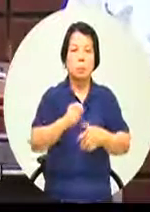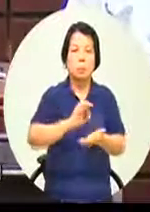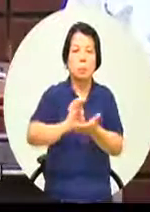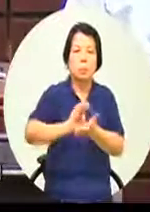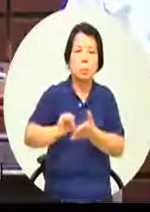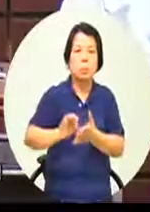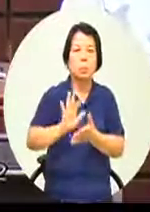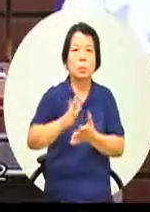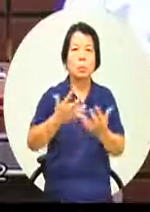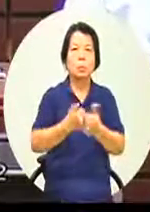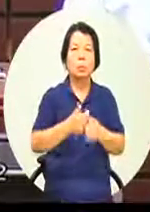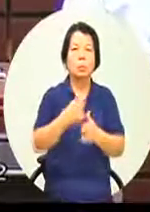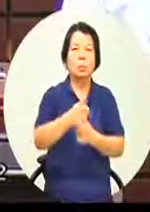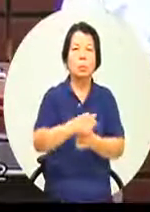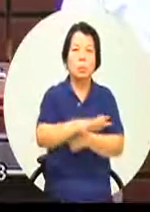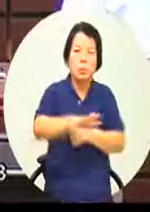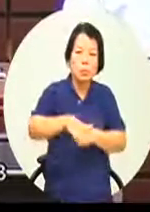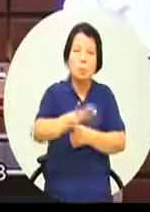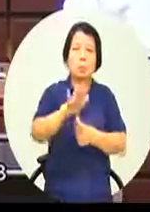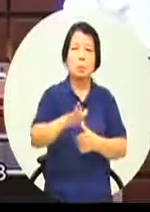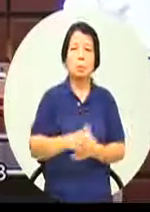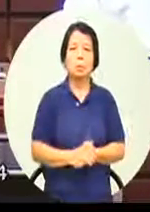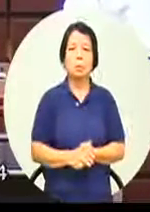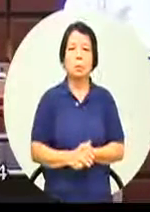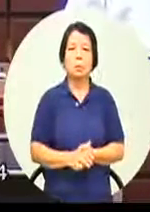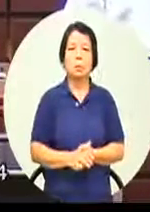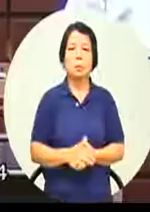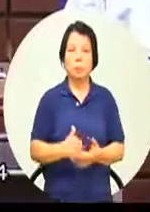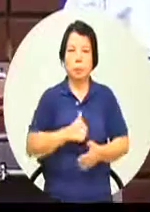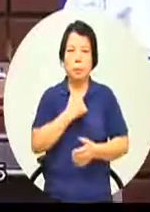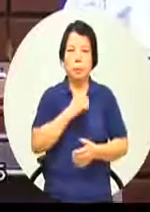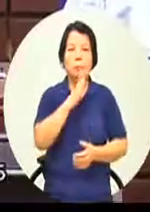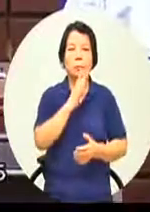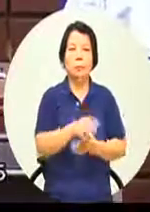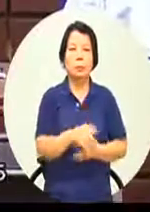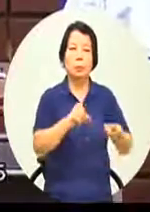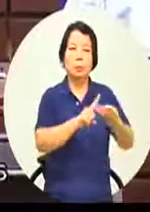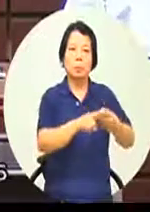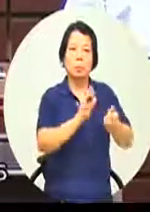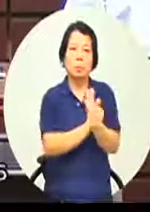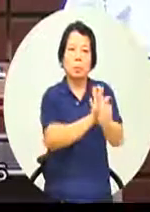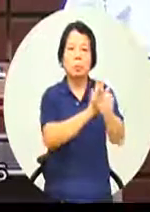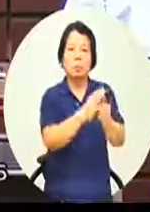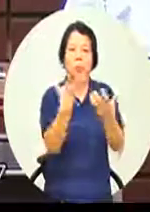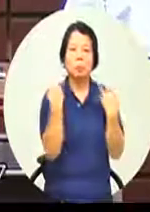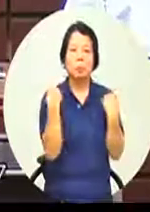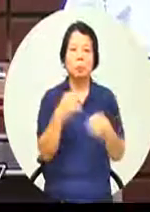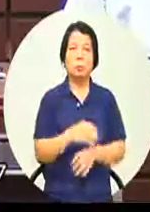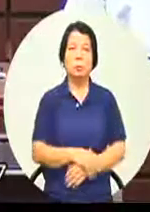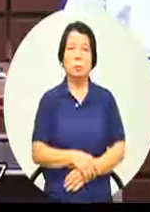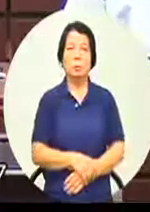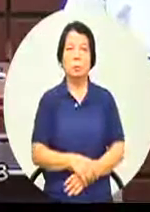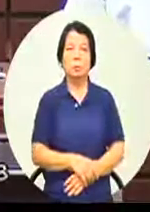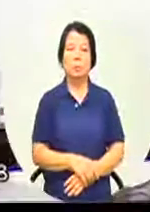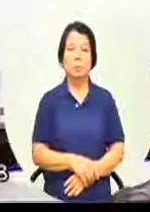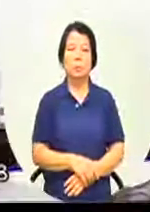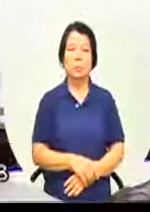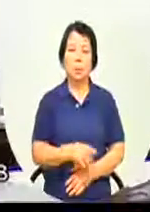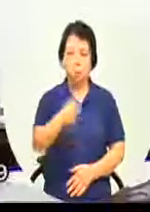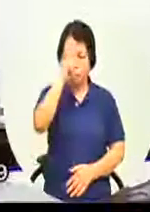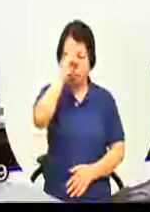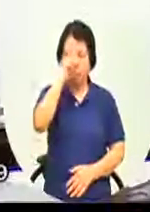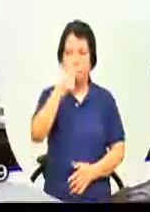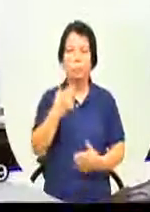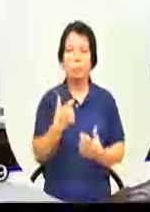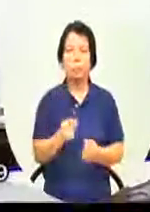生产履历面积的话其实是他们主推， 是他们主推。 我们也非常希望，但